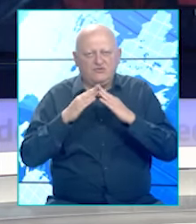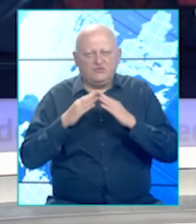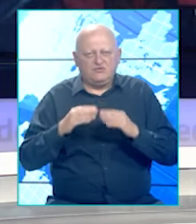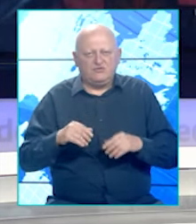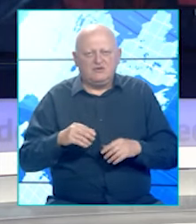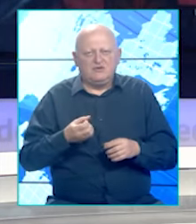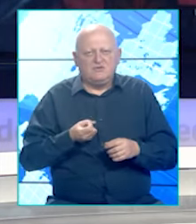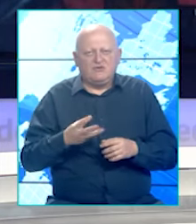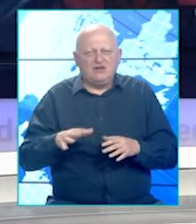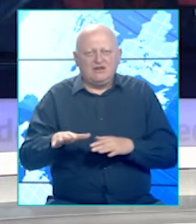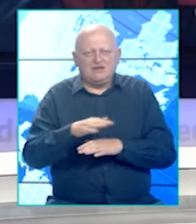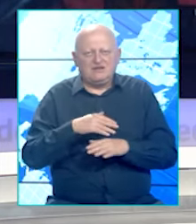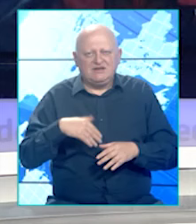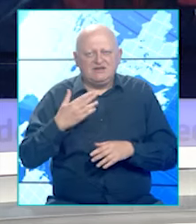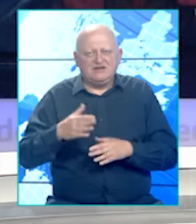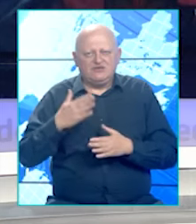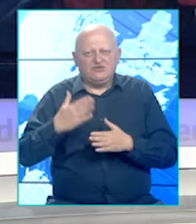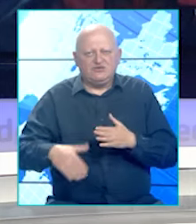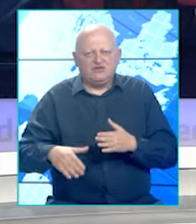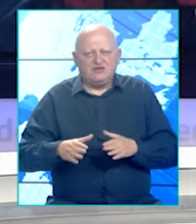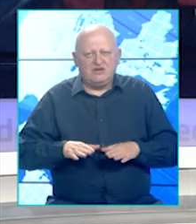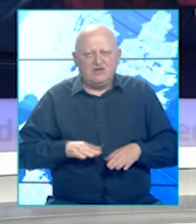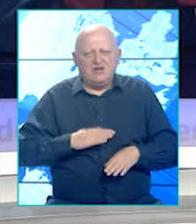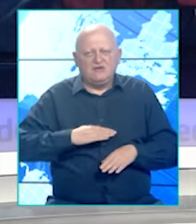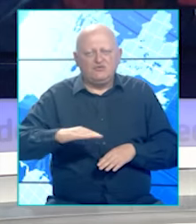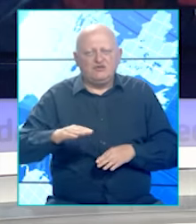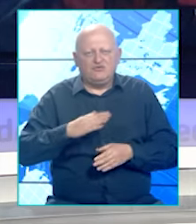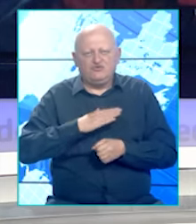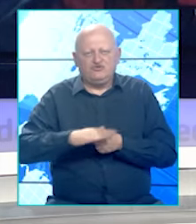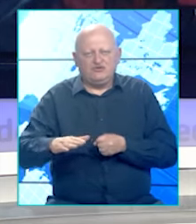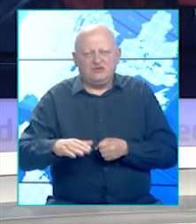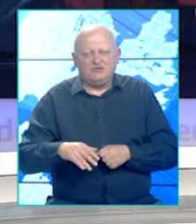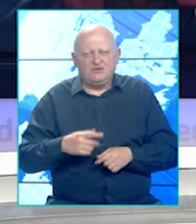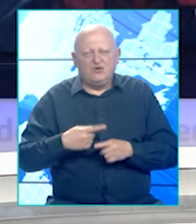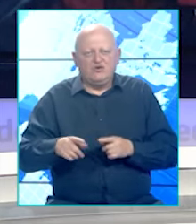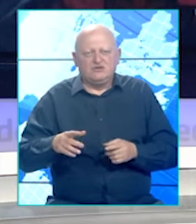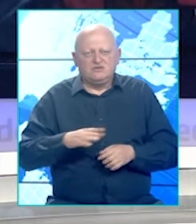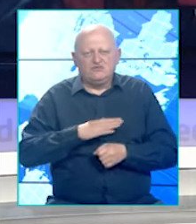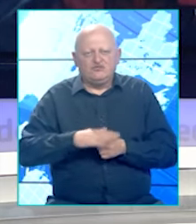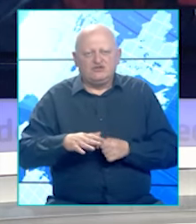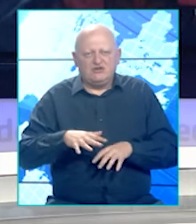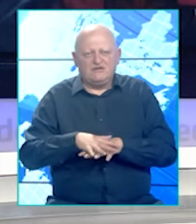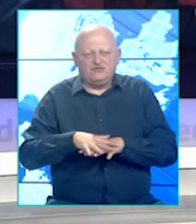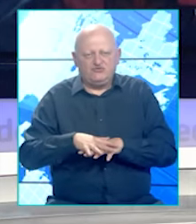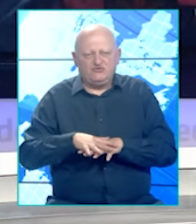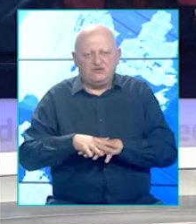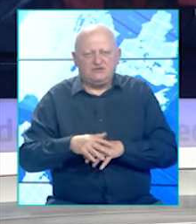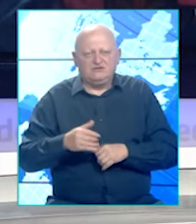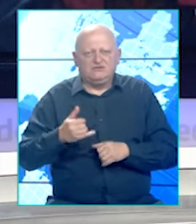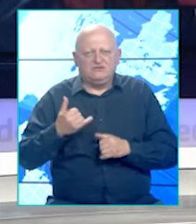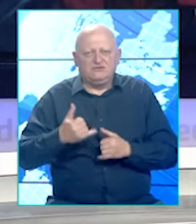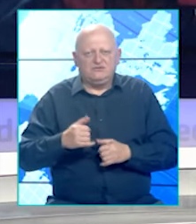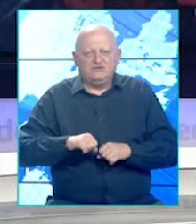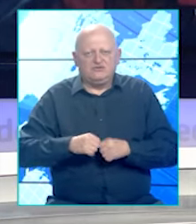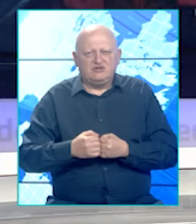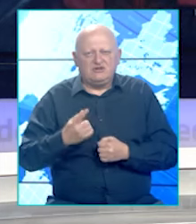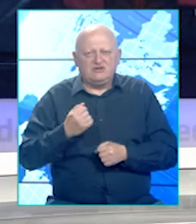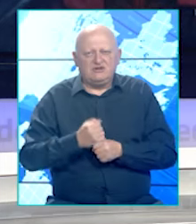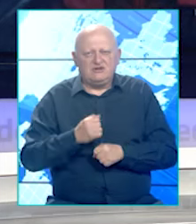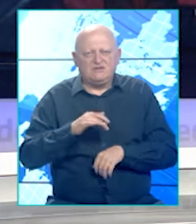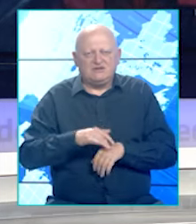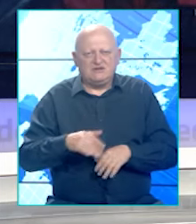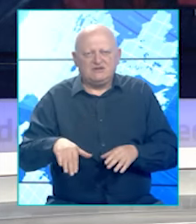do svoje domove. Brojna naselja i dalje su odsječena, a putevi uništeni. Osim uništene infrastrukture, sada su